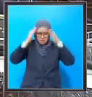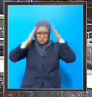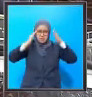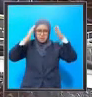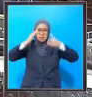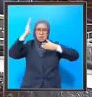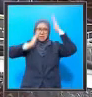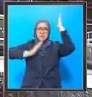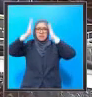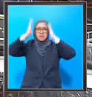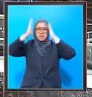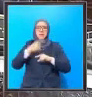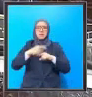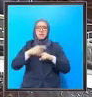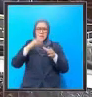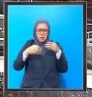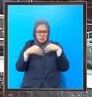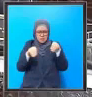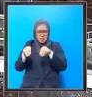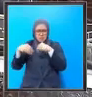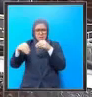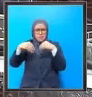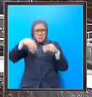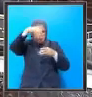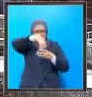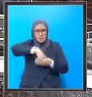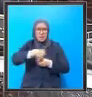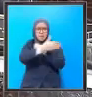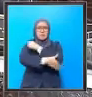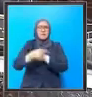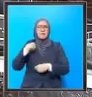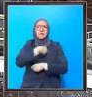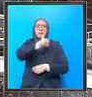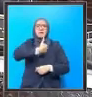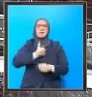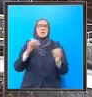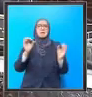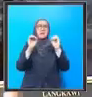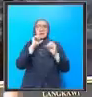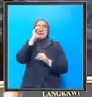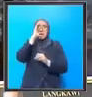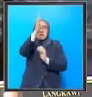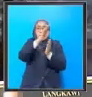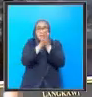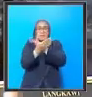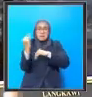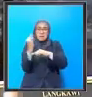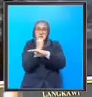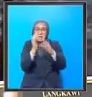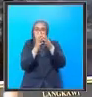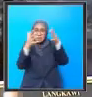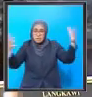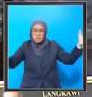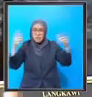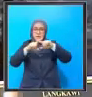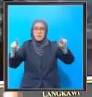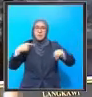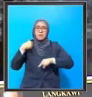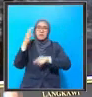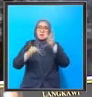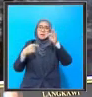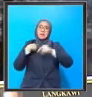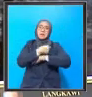tak mungkin kita jadi satu industri yang besar sebaliknya kalau kita tumpu kepada